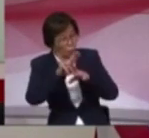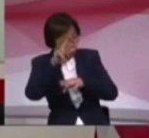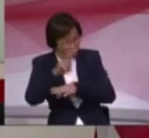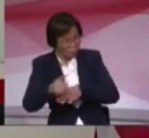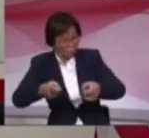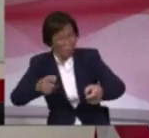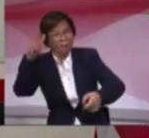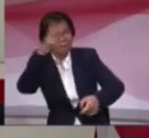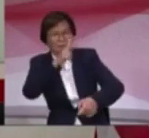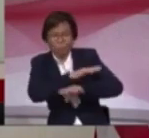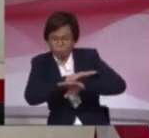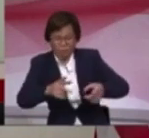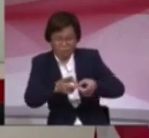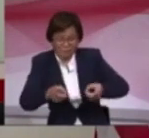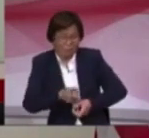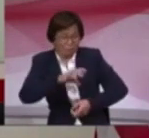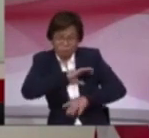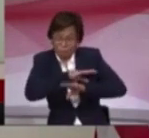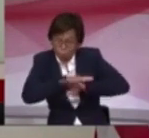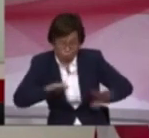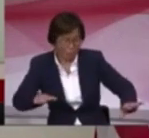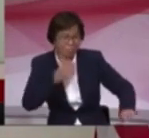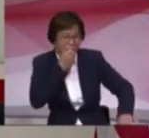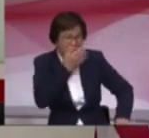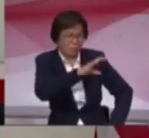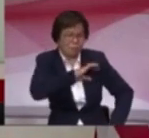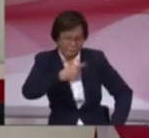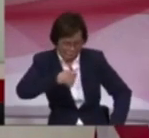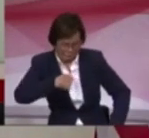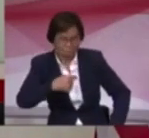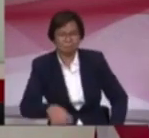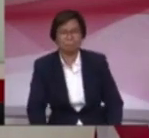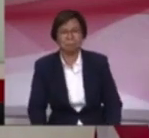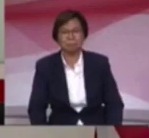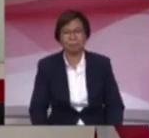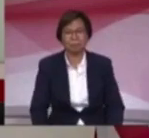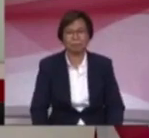kerajaan, iaitu yang diketuai oleh pegawai daerah.